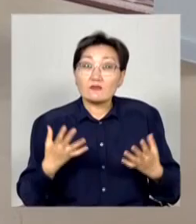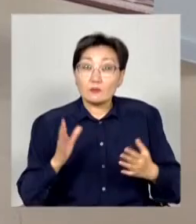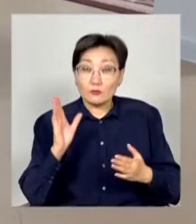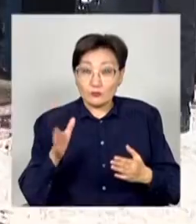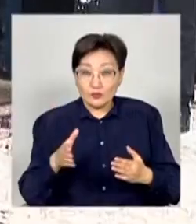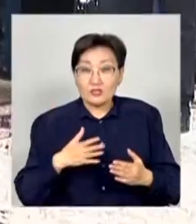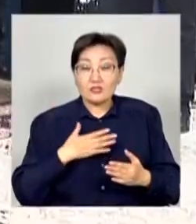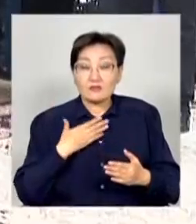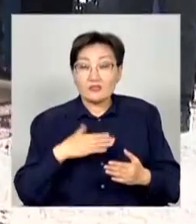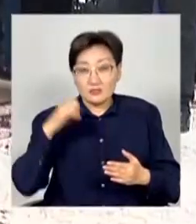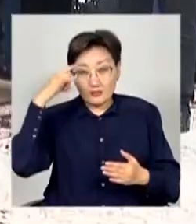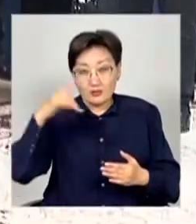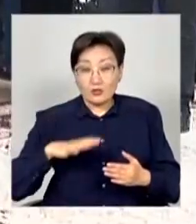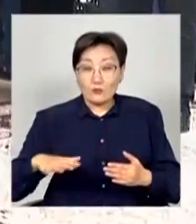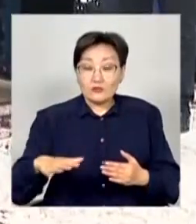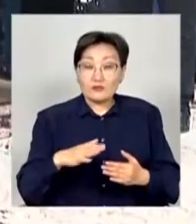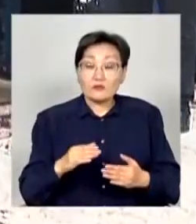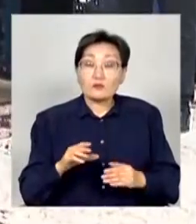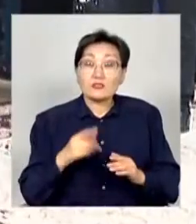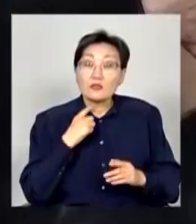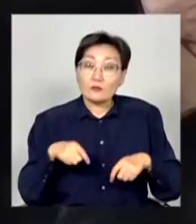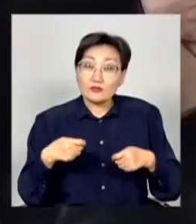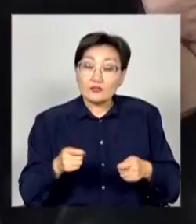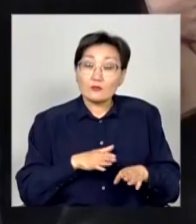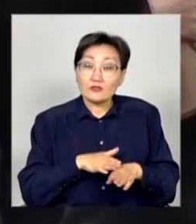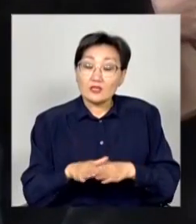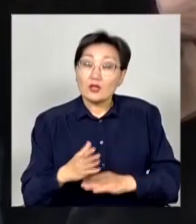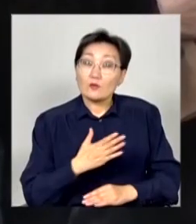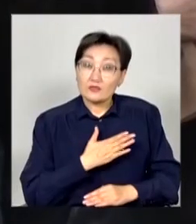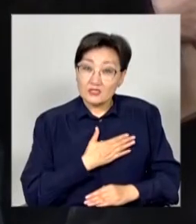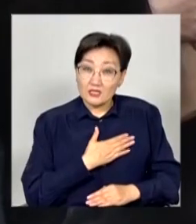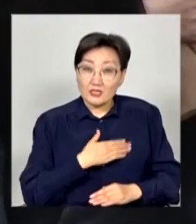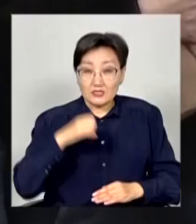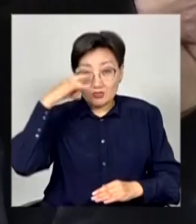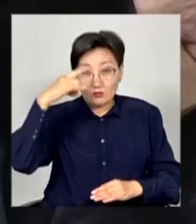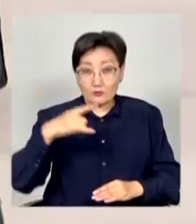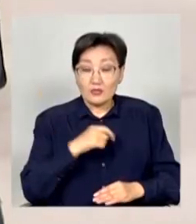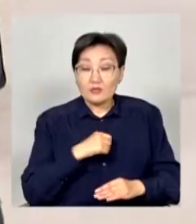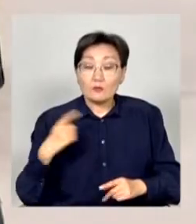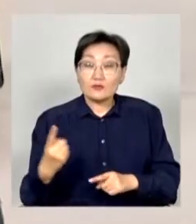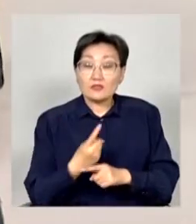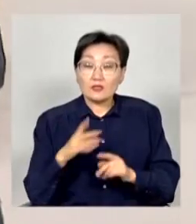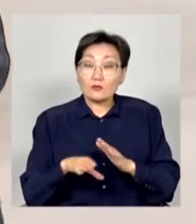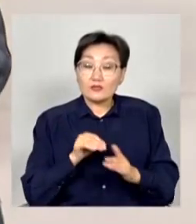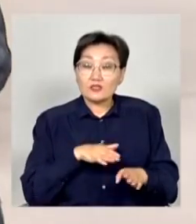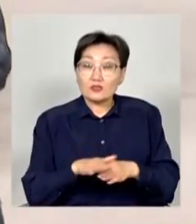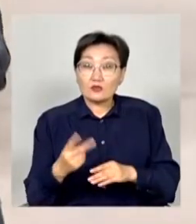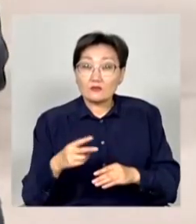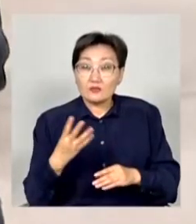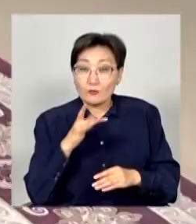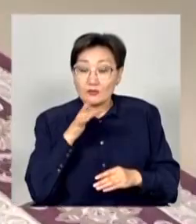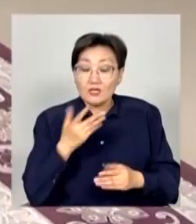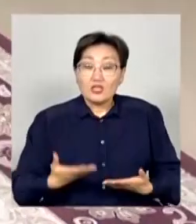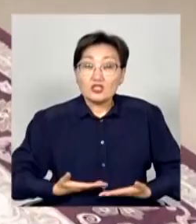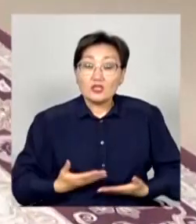нашей страны. Прежде чем проголосовать, посетители исполнили государственный гимн Казахстана. Самым первым свой выбор сделал 24-летний